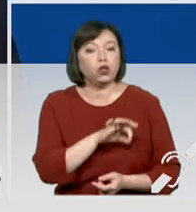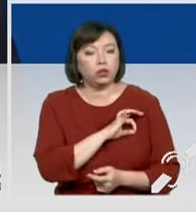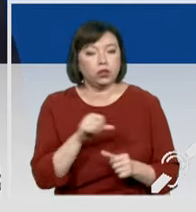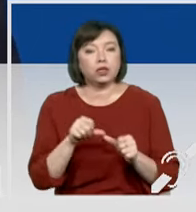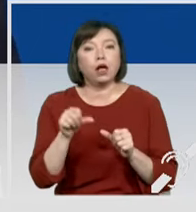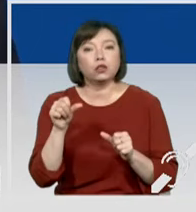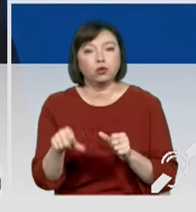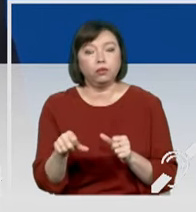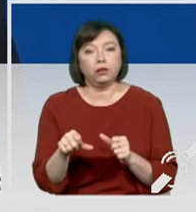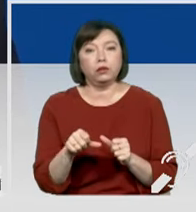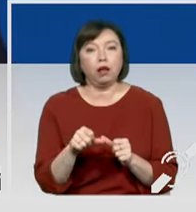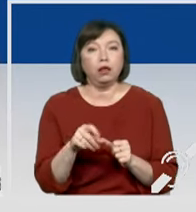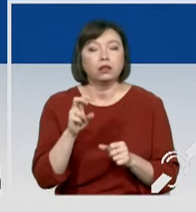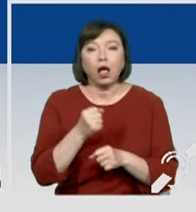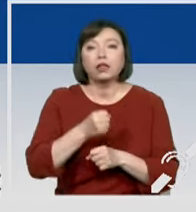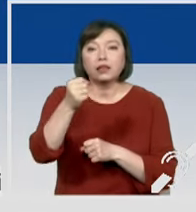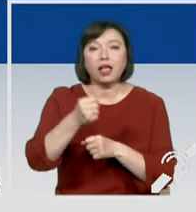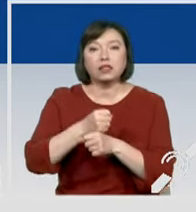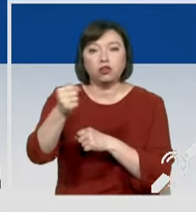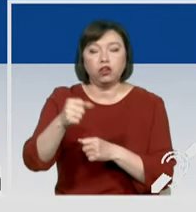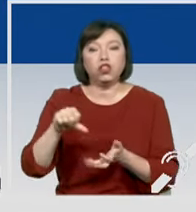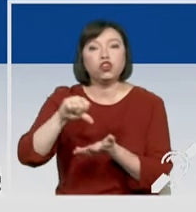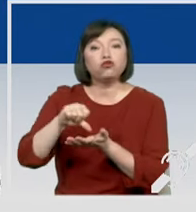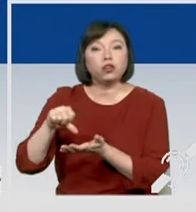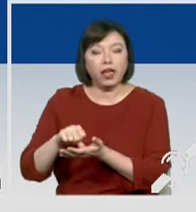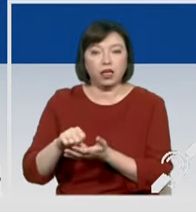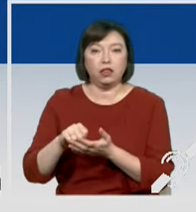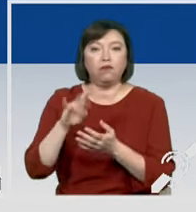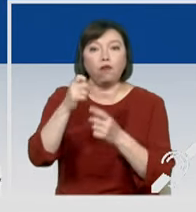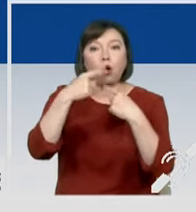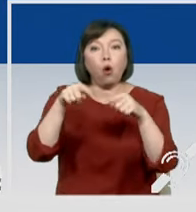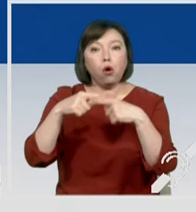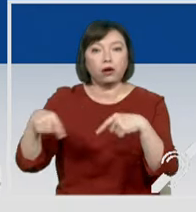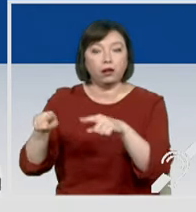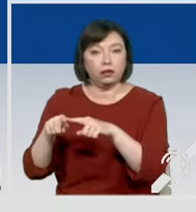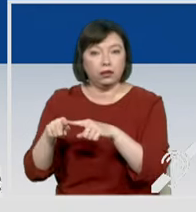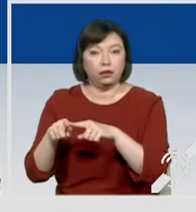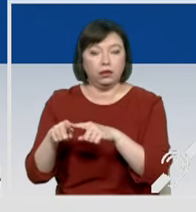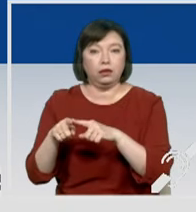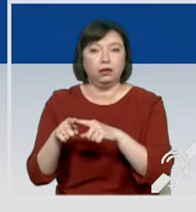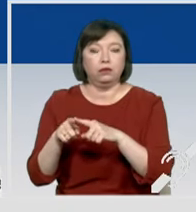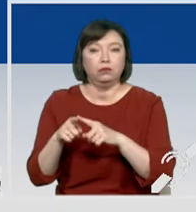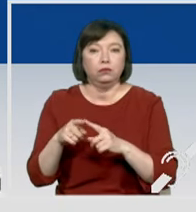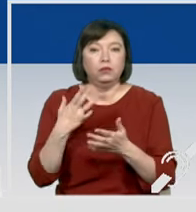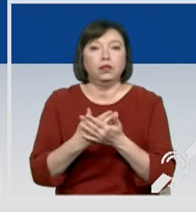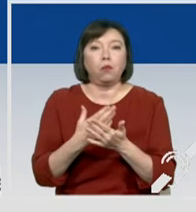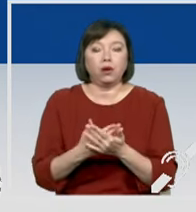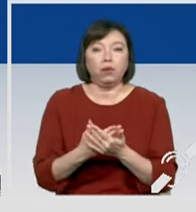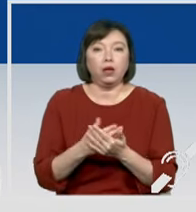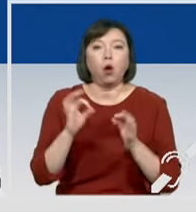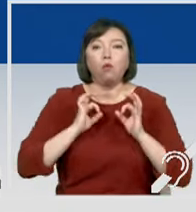pe desemnarea membrilor organelor, diferitelor organe, cum ar fi, de